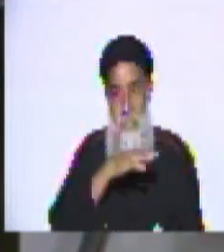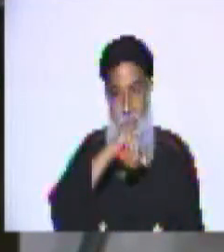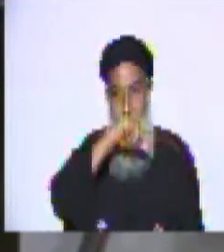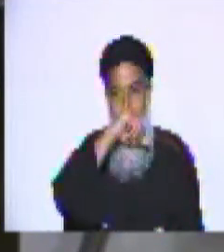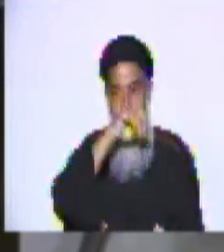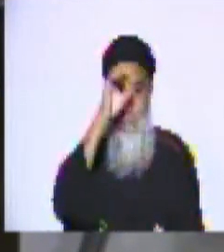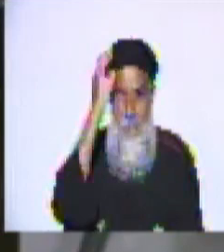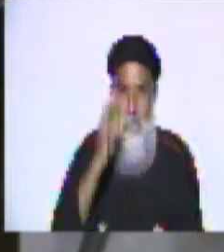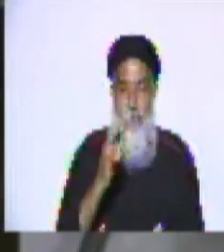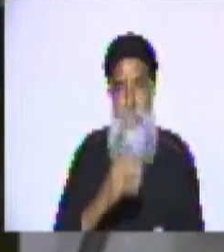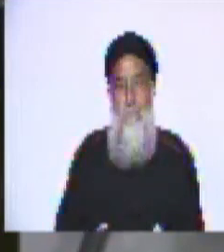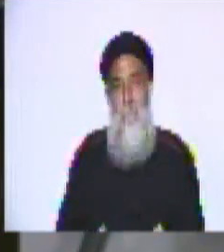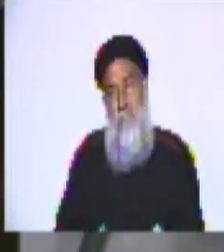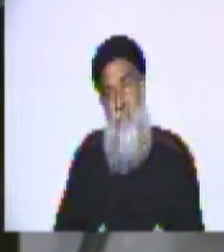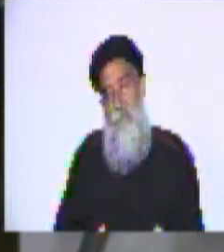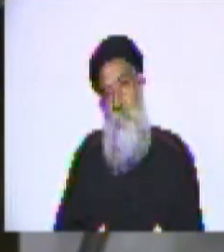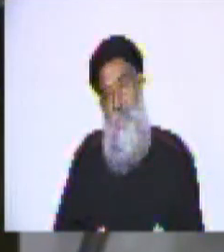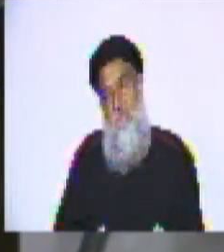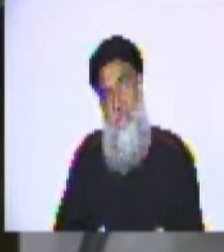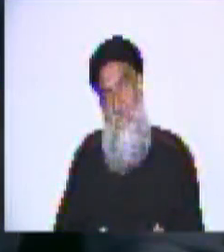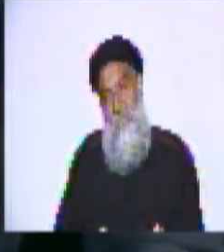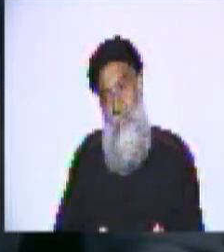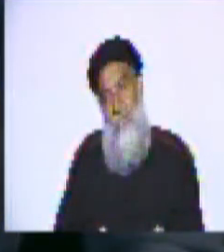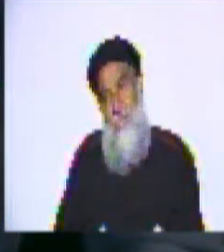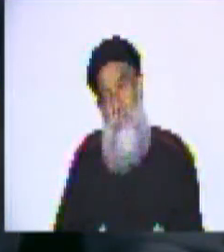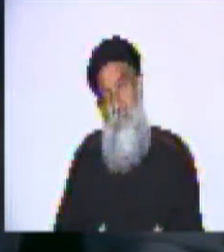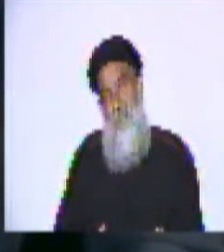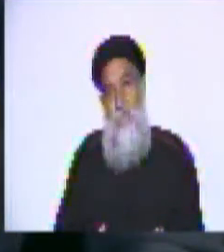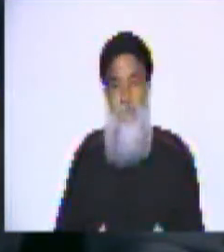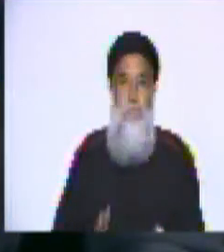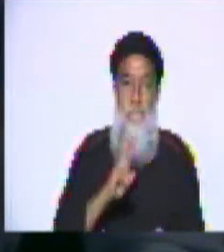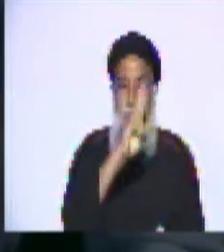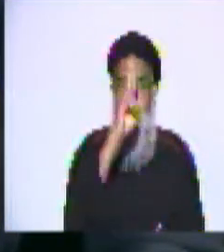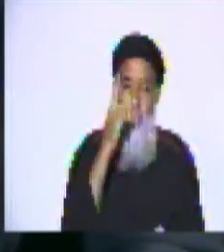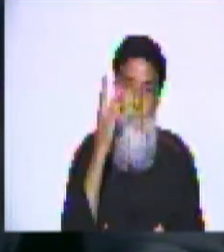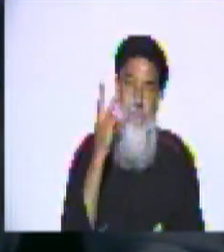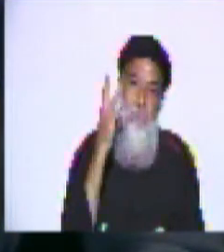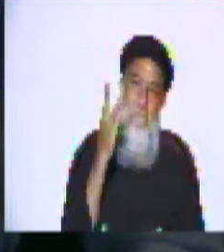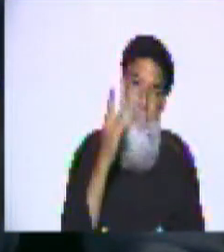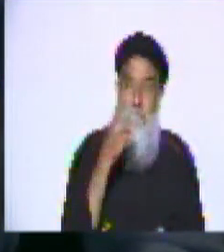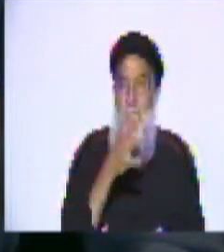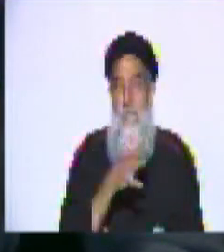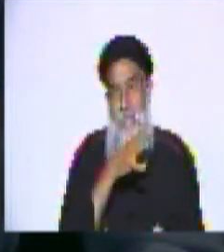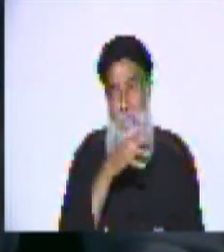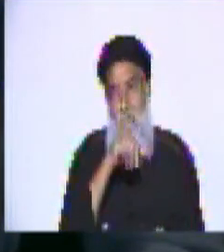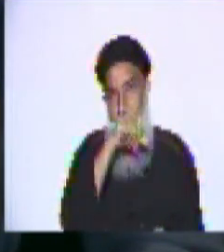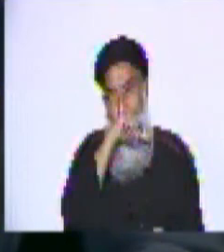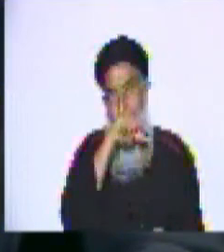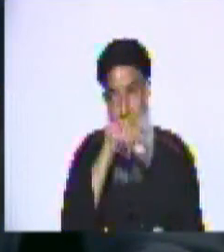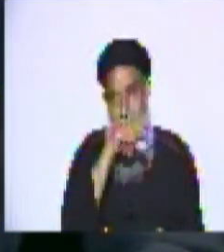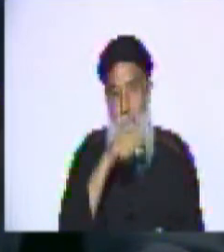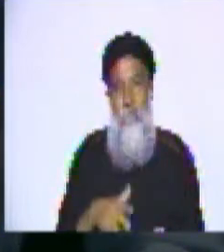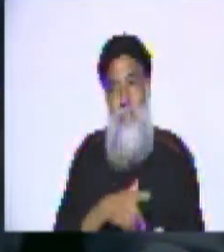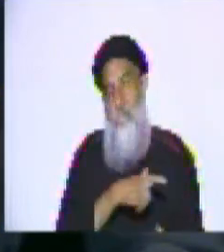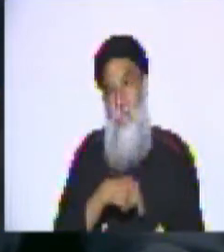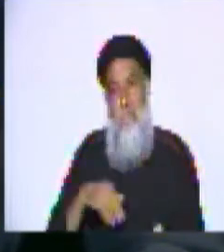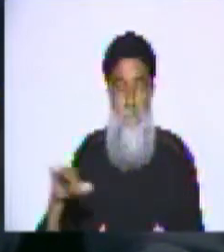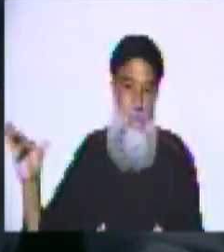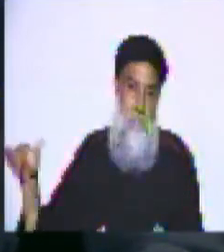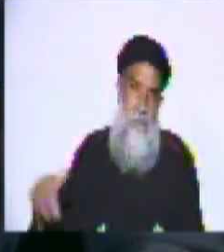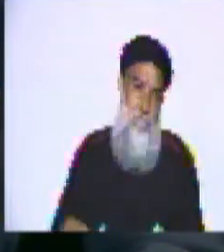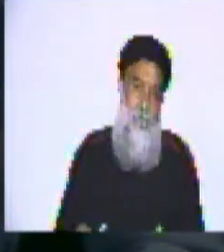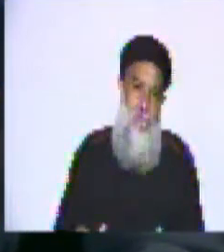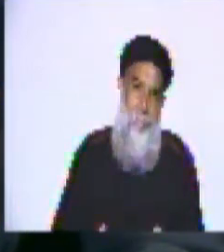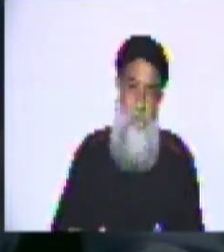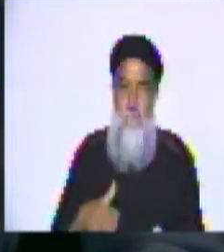بالظبط. طب سيدنا مينا سأل سؤال ثالث، يقول في حال أن في أب كاهن لوحده بيصلي القداس